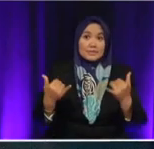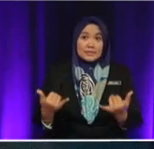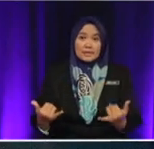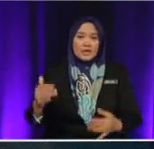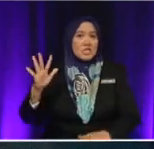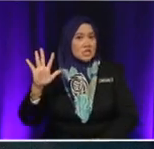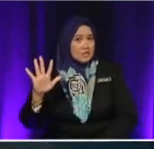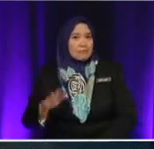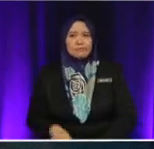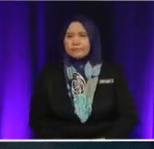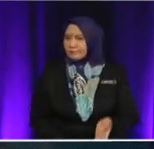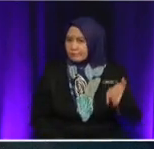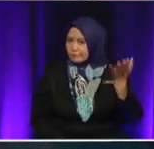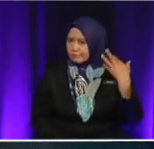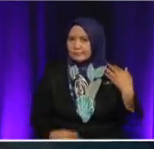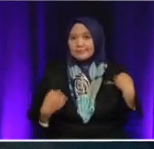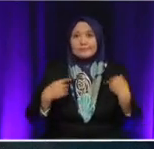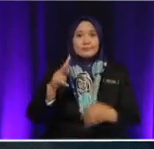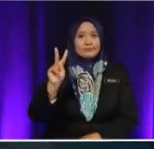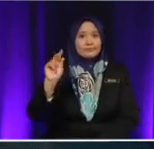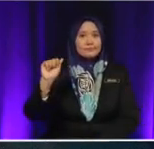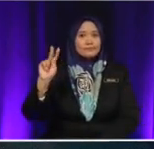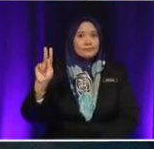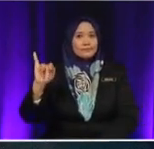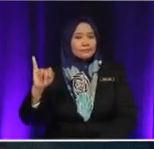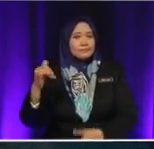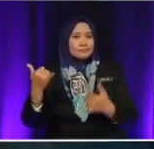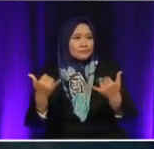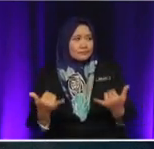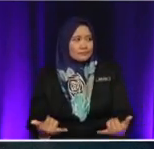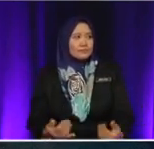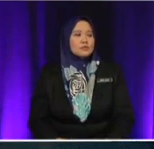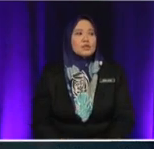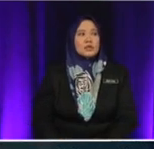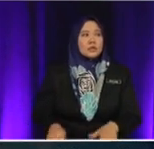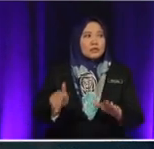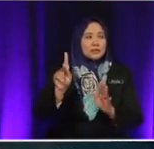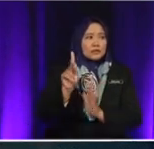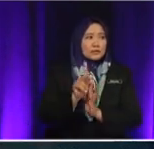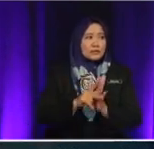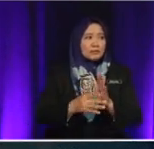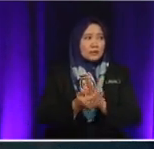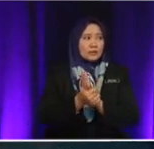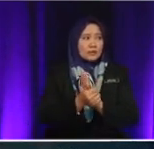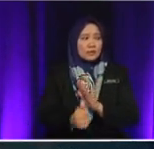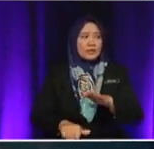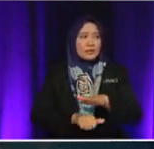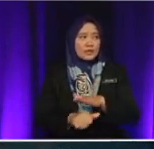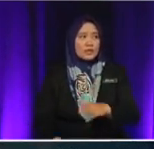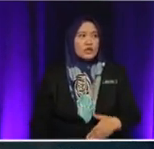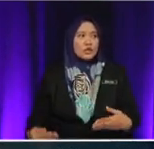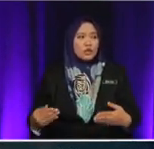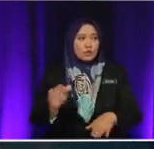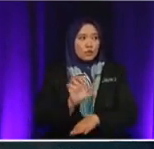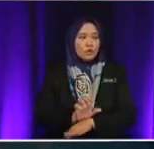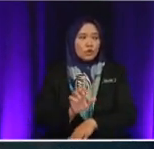Yeah. Kemahiran asas keusahawanan individu, yang ini adalah kemahiran asas keusahawanan hubungan manusia. Yeah. Jadi semuanya ada sembilan